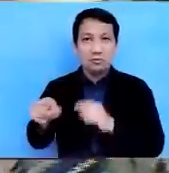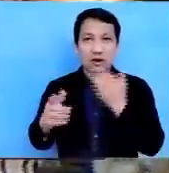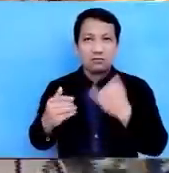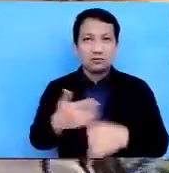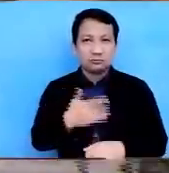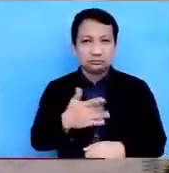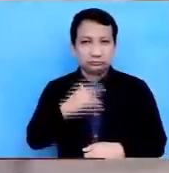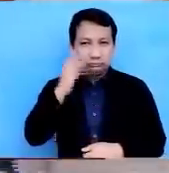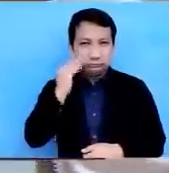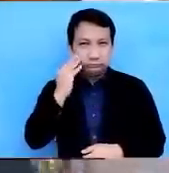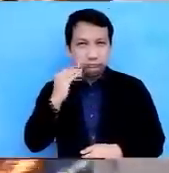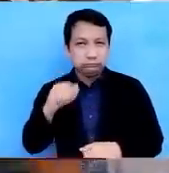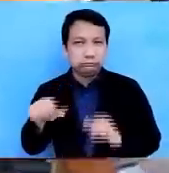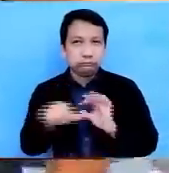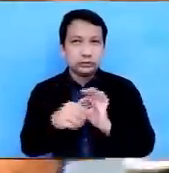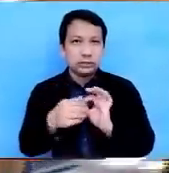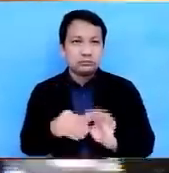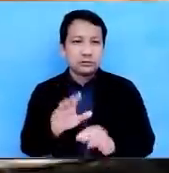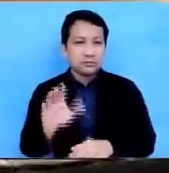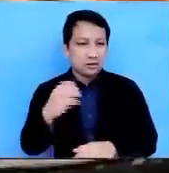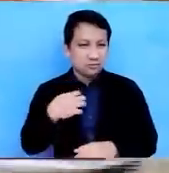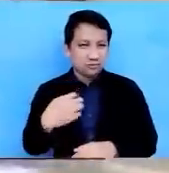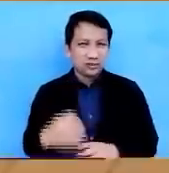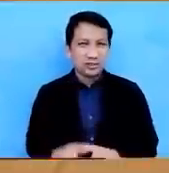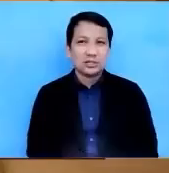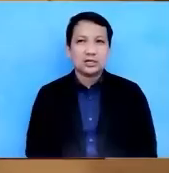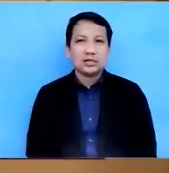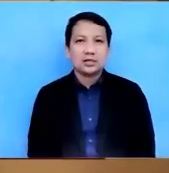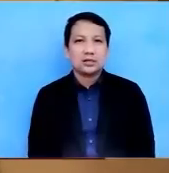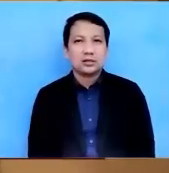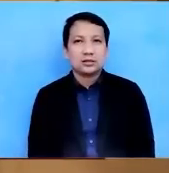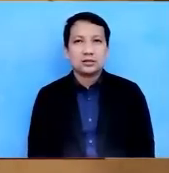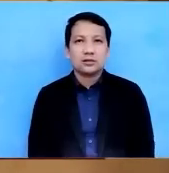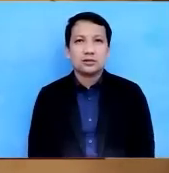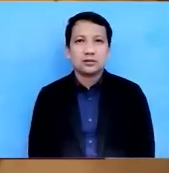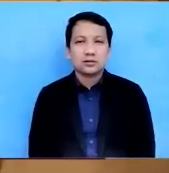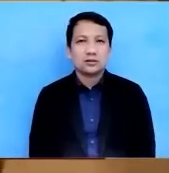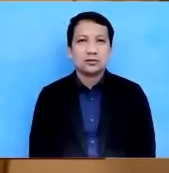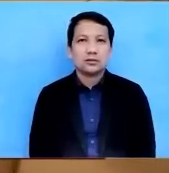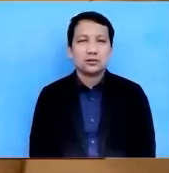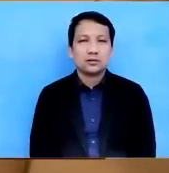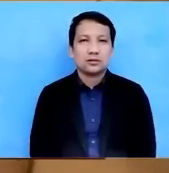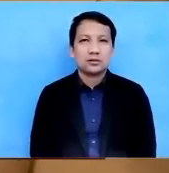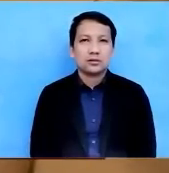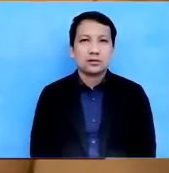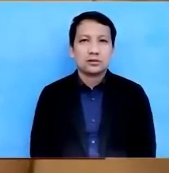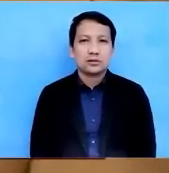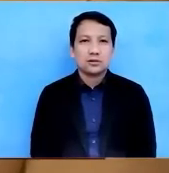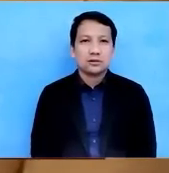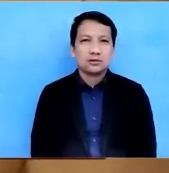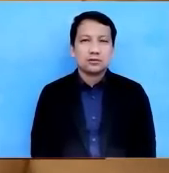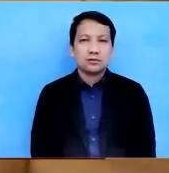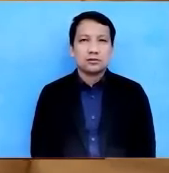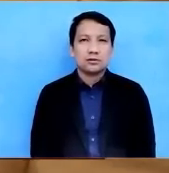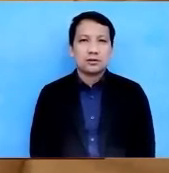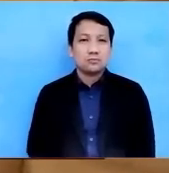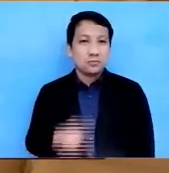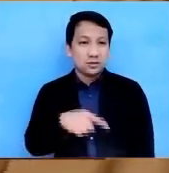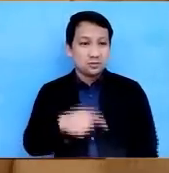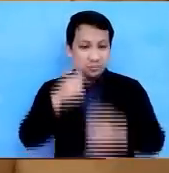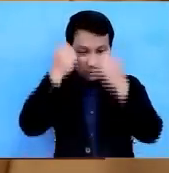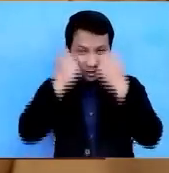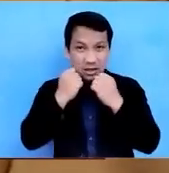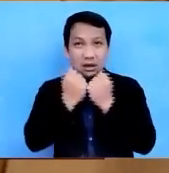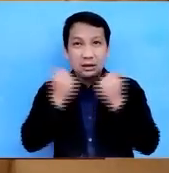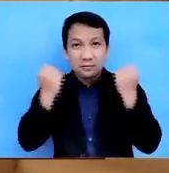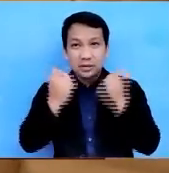naranasang pang-torture mula sa mga pulis. Masasabi namin siya ay tinorture sapagkat sangayon sa kanya, sinakluban siya ng plastic sa